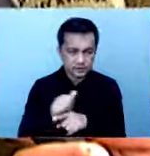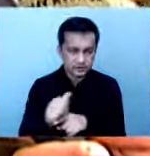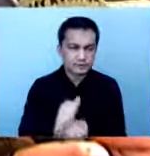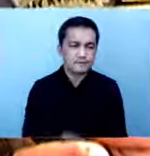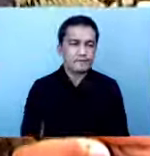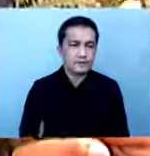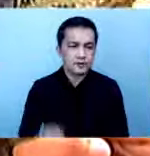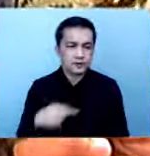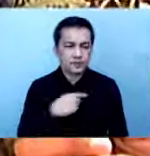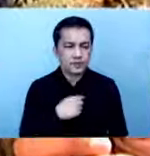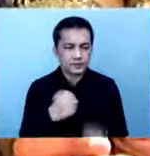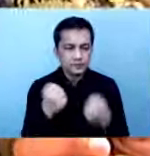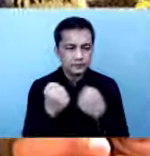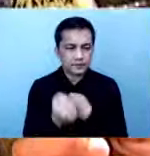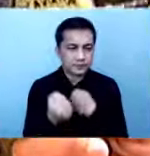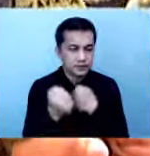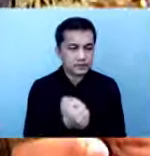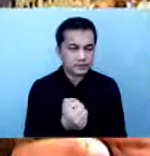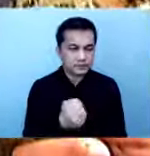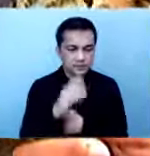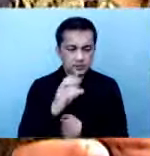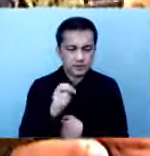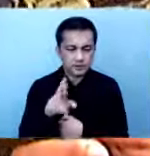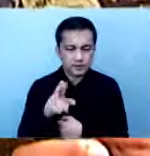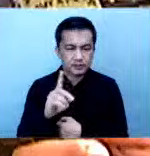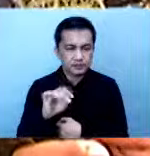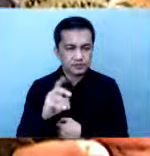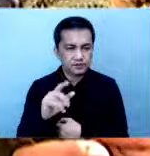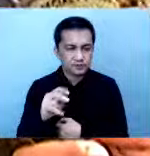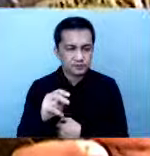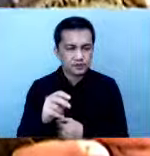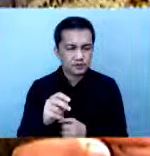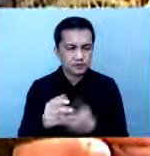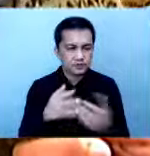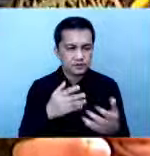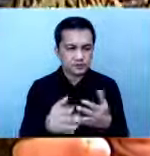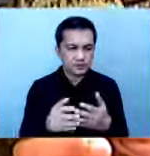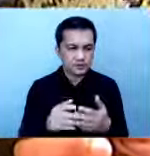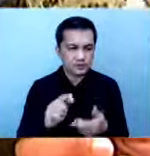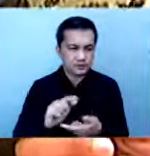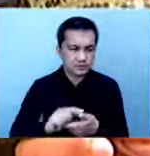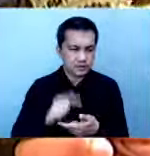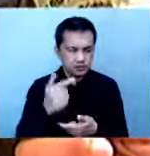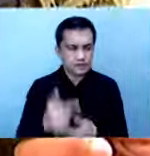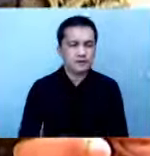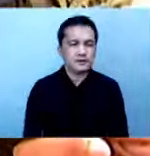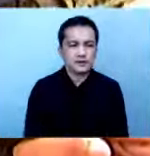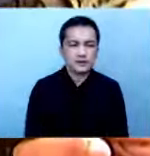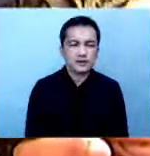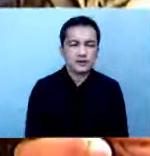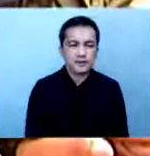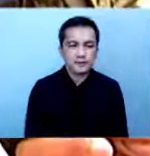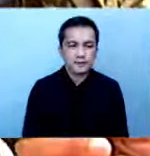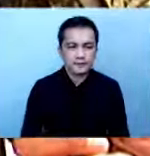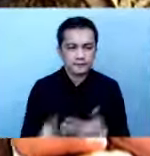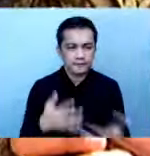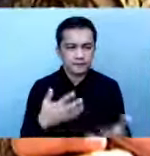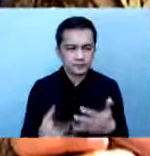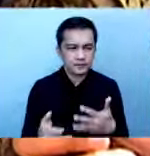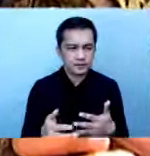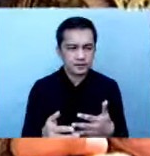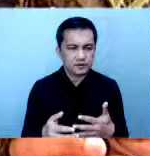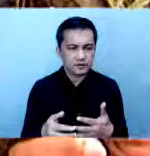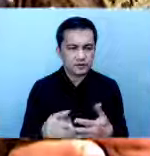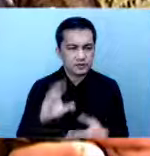fight in the cyber domain even with just a laptop, no? Or even pati nga